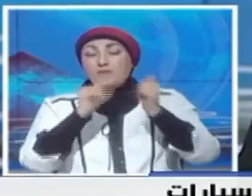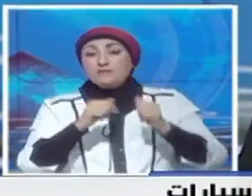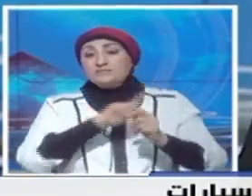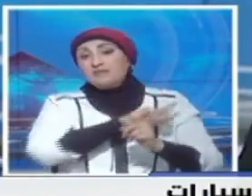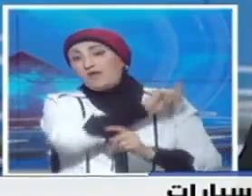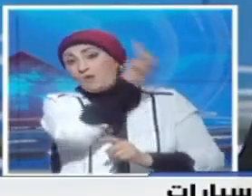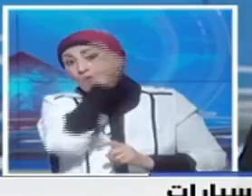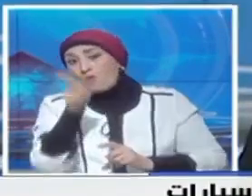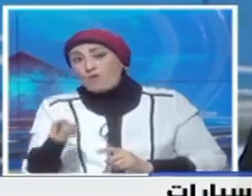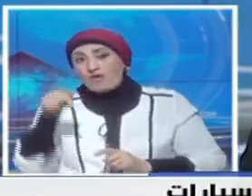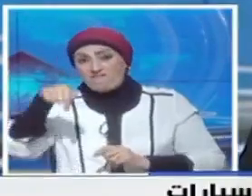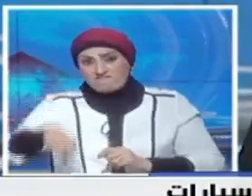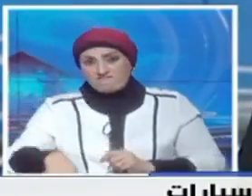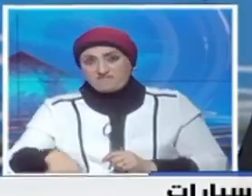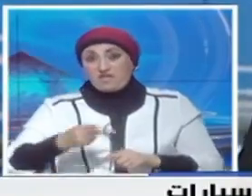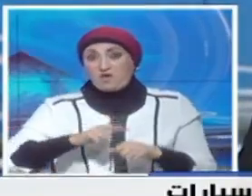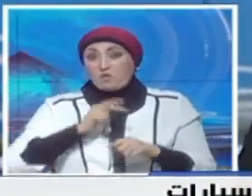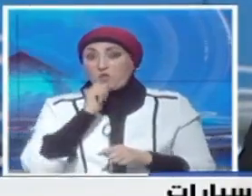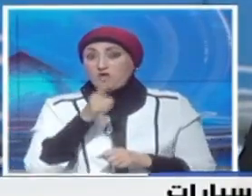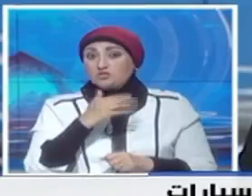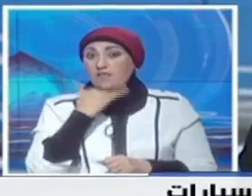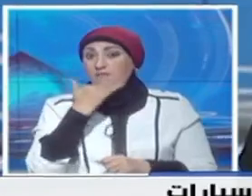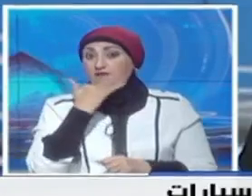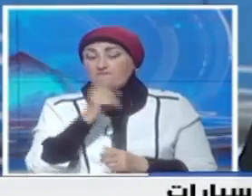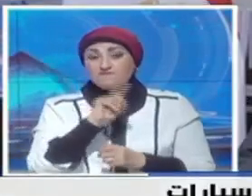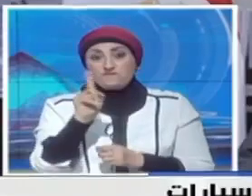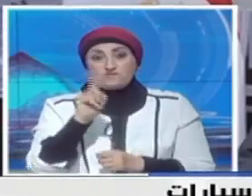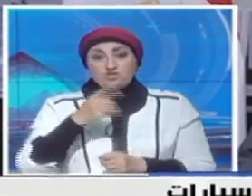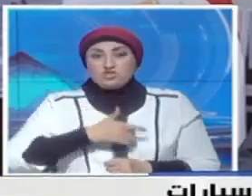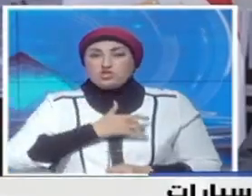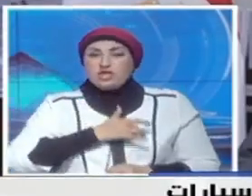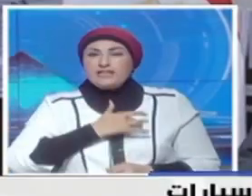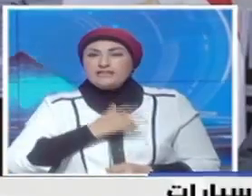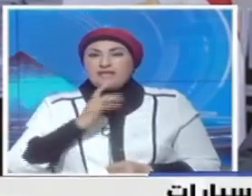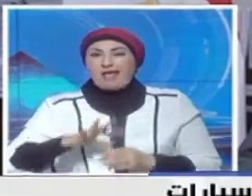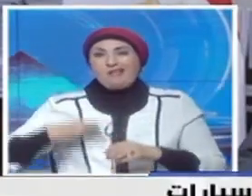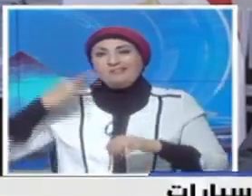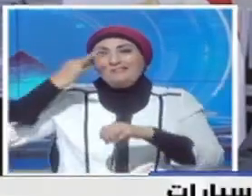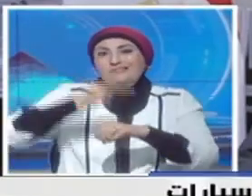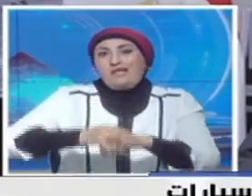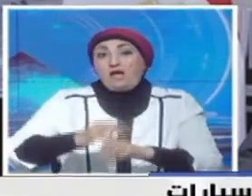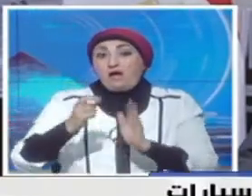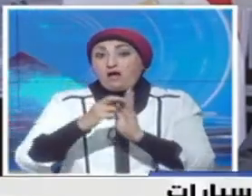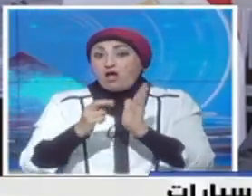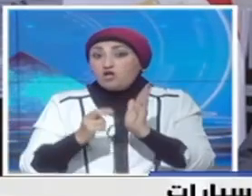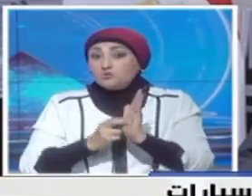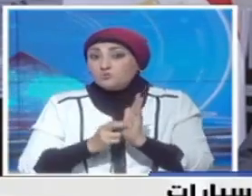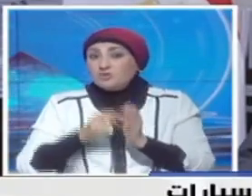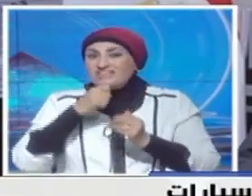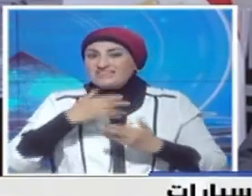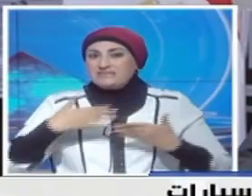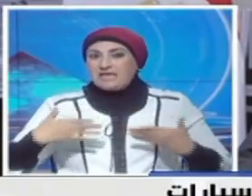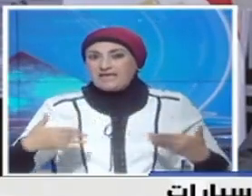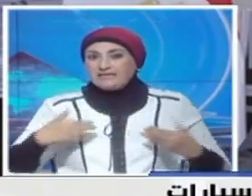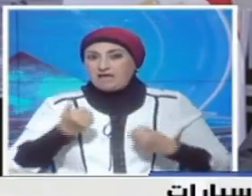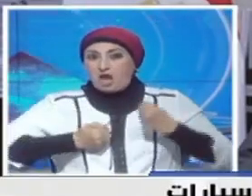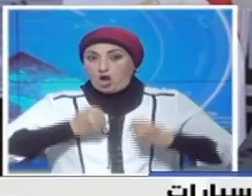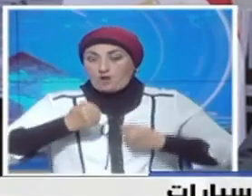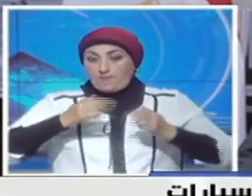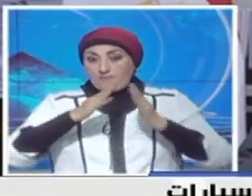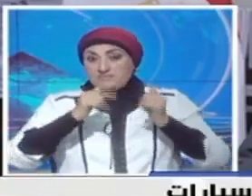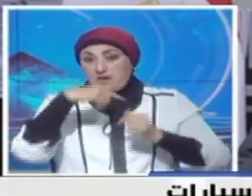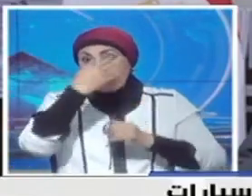سيارات المصريين بالخارج، ولا توجد نية لمد فترة العمل بقانون تيسير